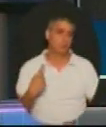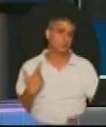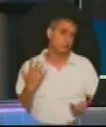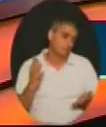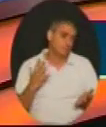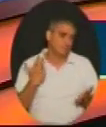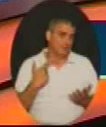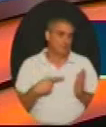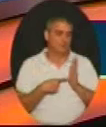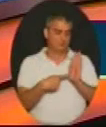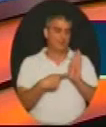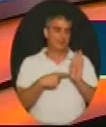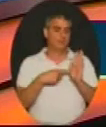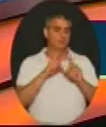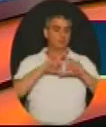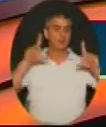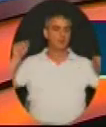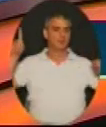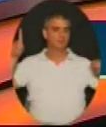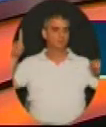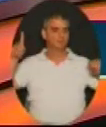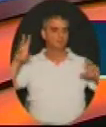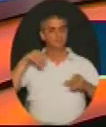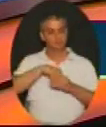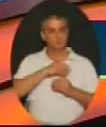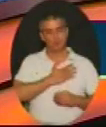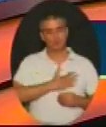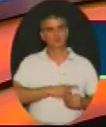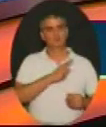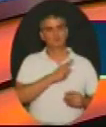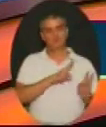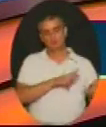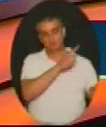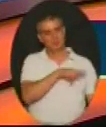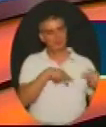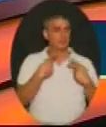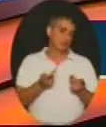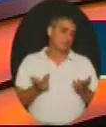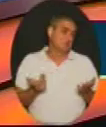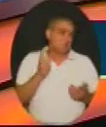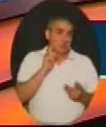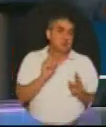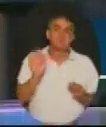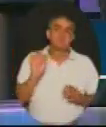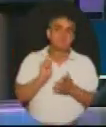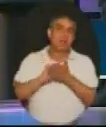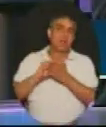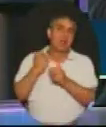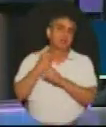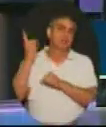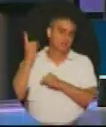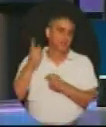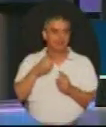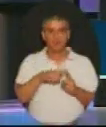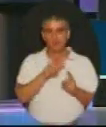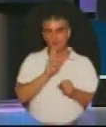זה מה שמבליטים השלטים, חלק ממנו רוצה בחזרתך, כמובן שאנחנו לא יודעים מטעמה, סוג של